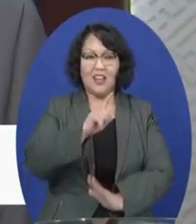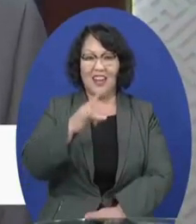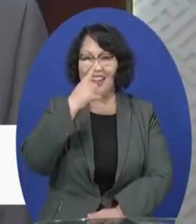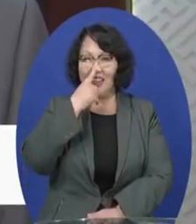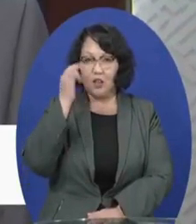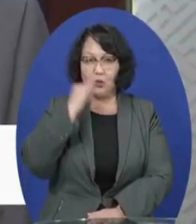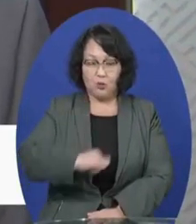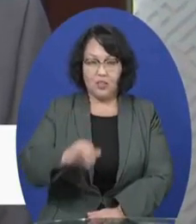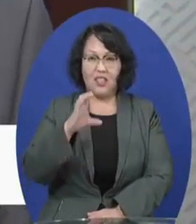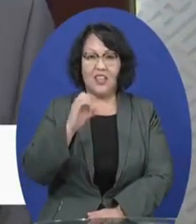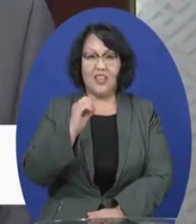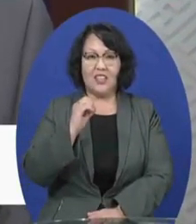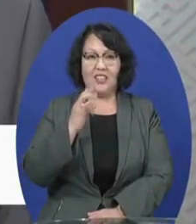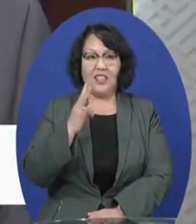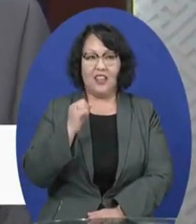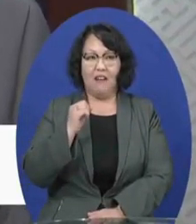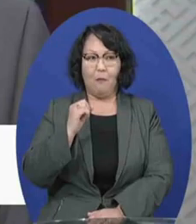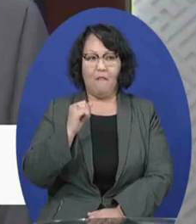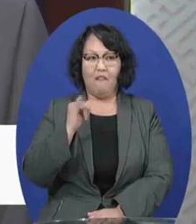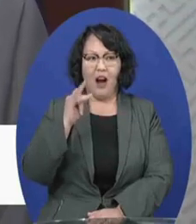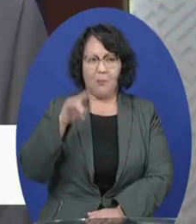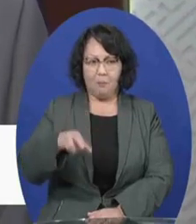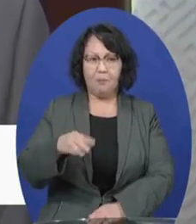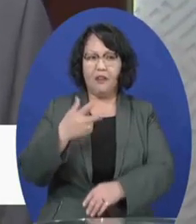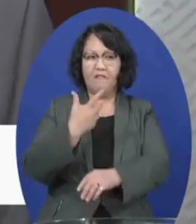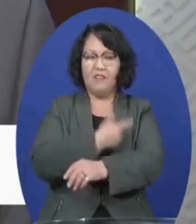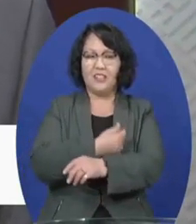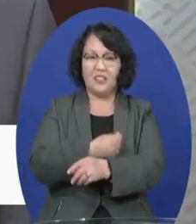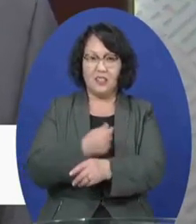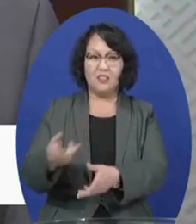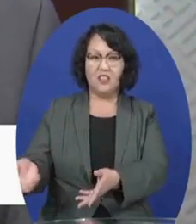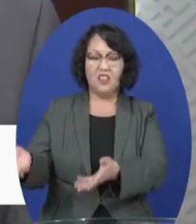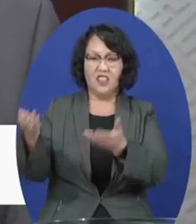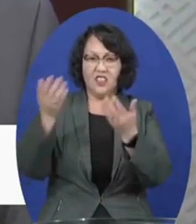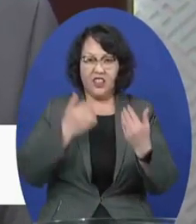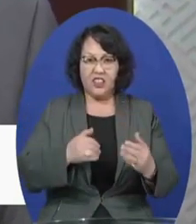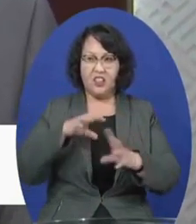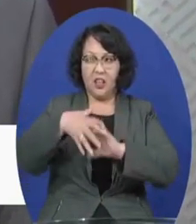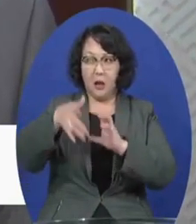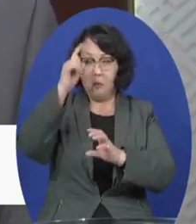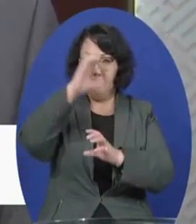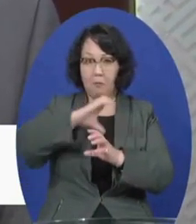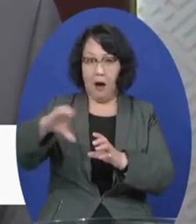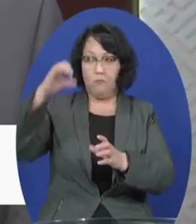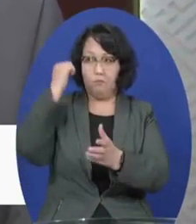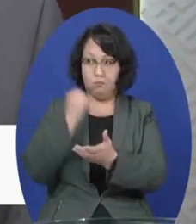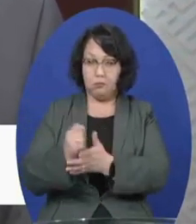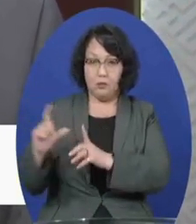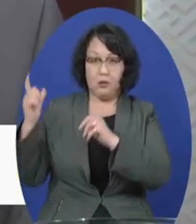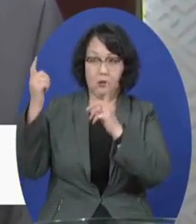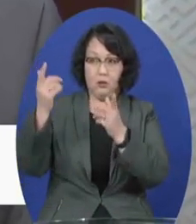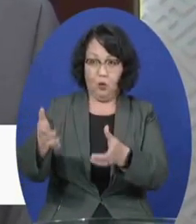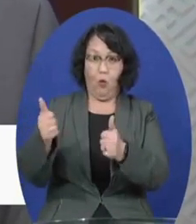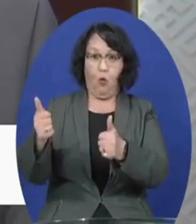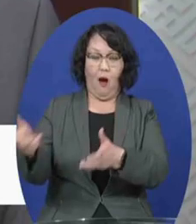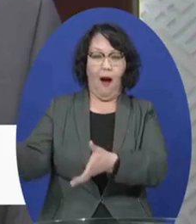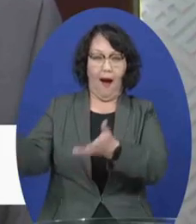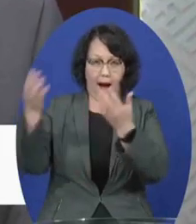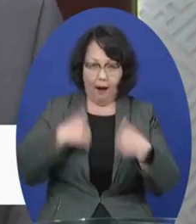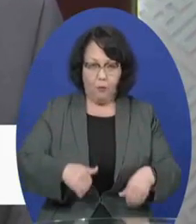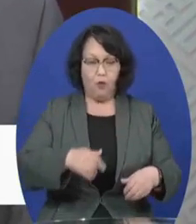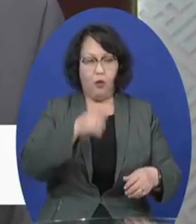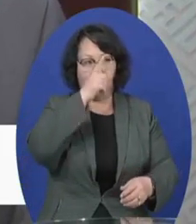улсын Sinopharm вакцины дэлхийн эрүүл мэндийн байгууллагын зөвшөөрөл олгогдно. Ингээд шатцараад Sputnik гэх мэтлэн